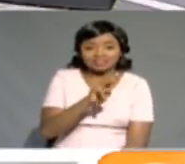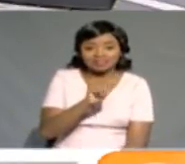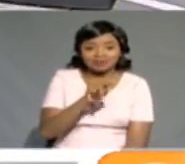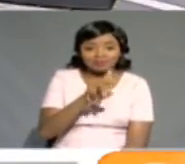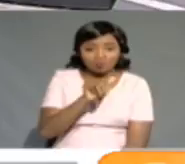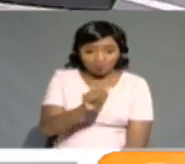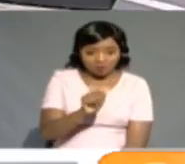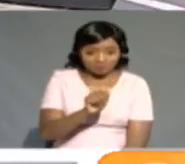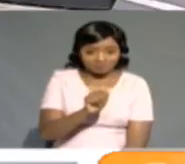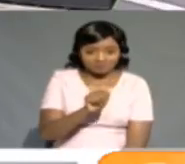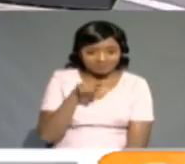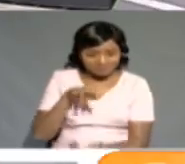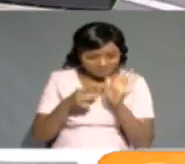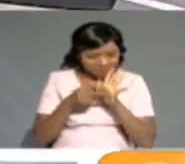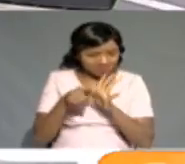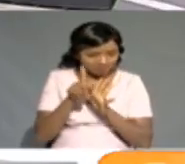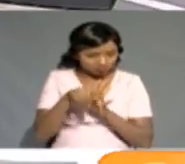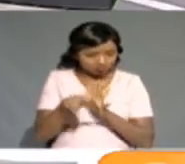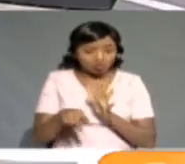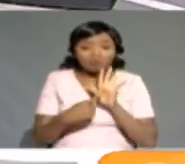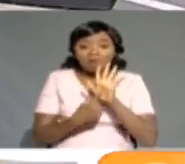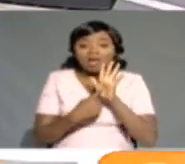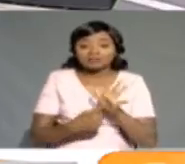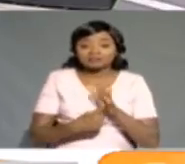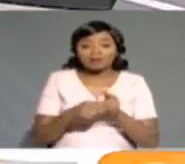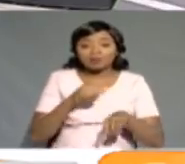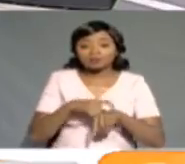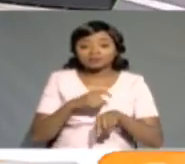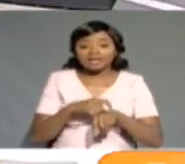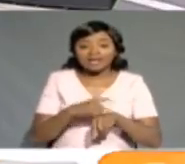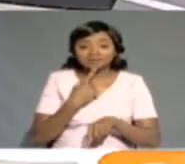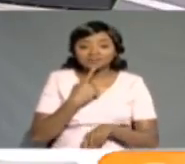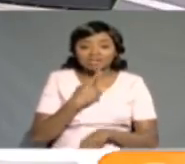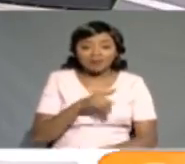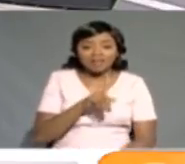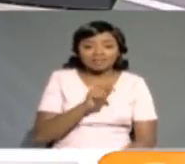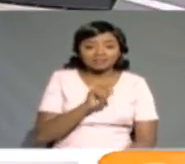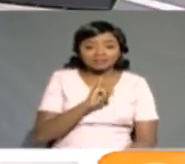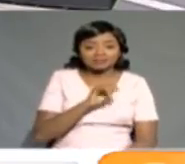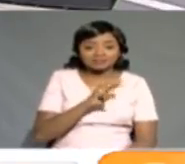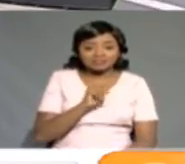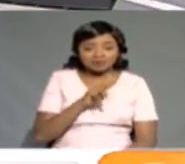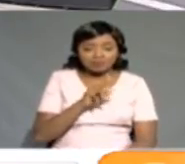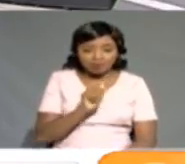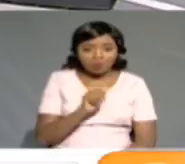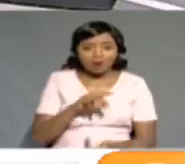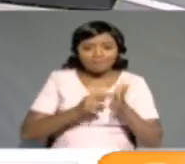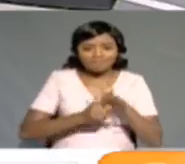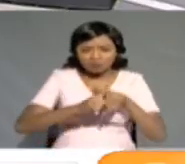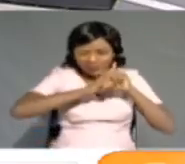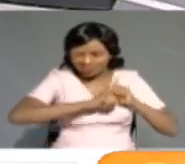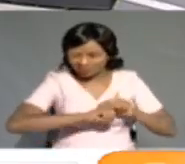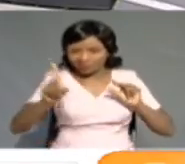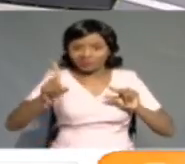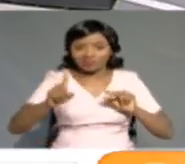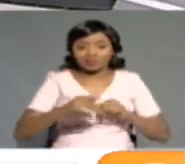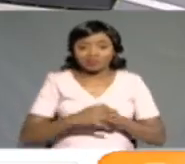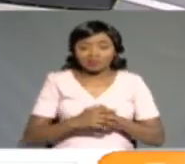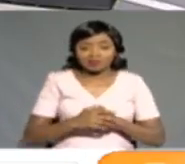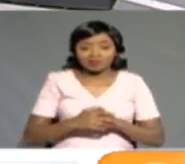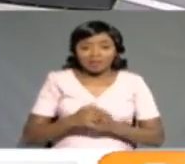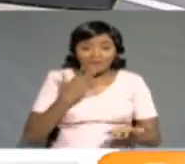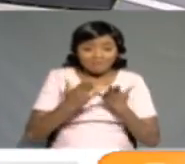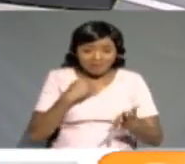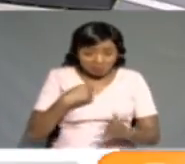la mwisho. Kutimua mara nyingi ni kuchana mbio. Wana machambu, watu wanasema. Na ni mnyama ama mtu.